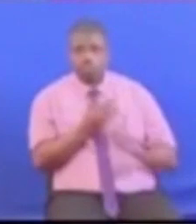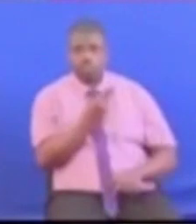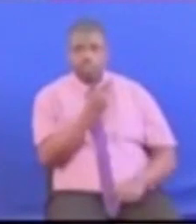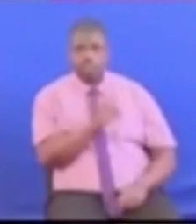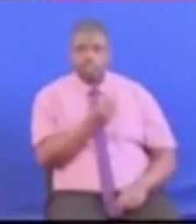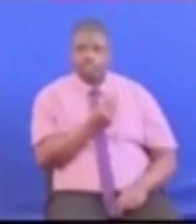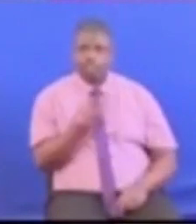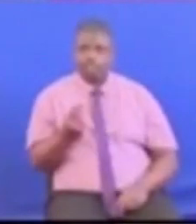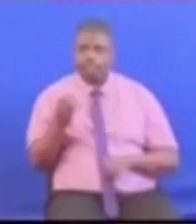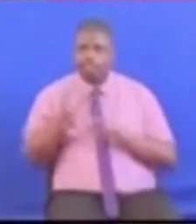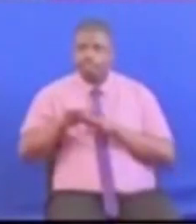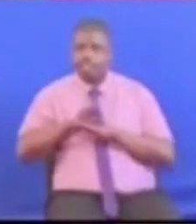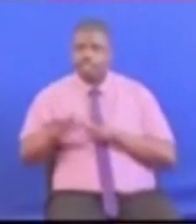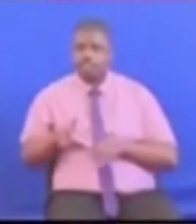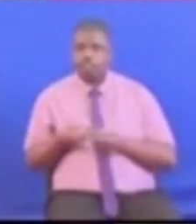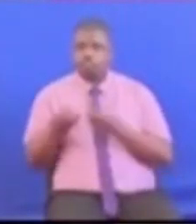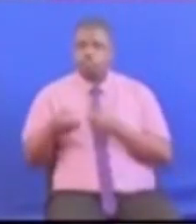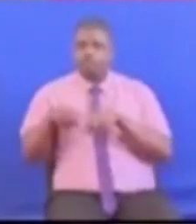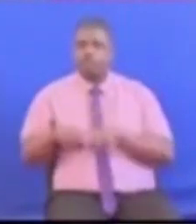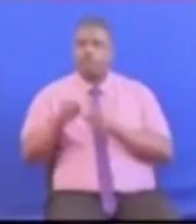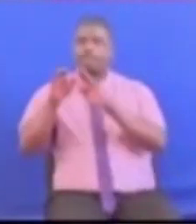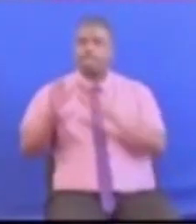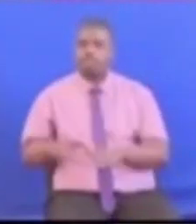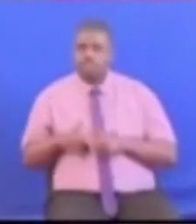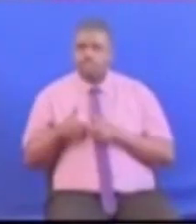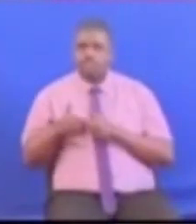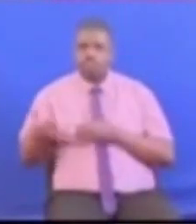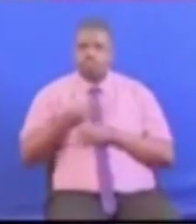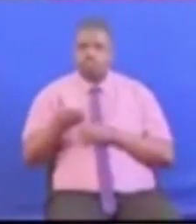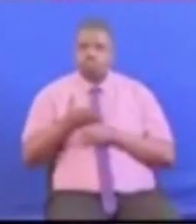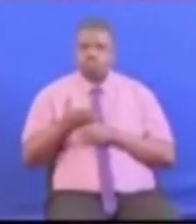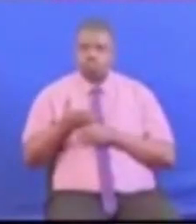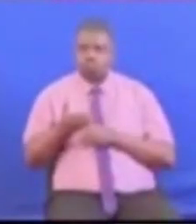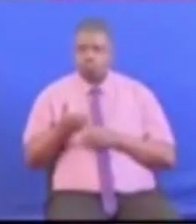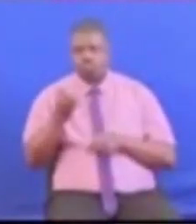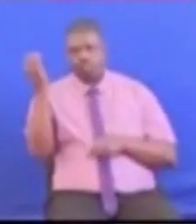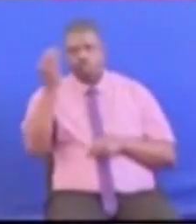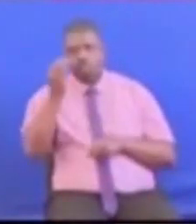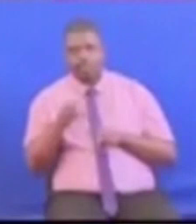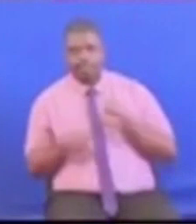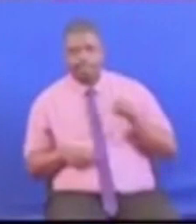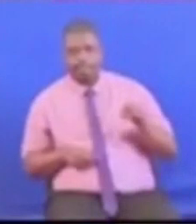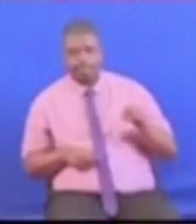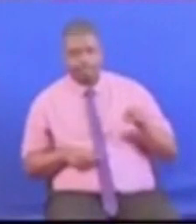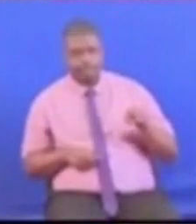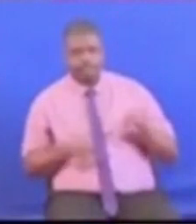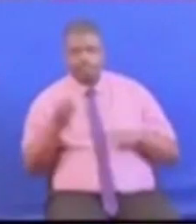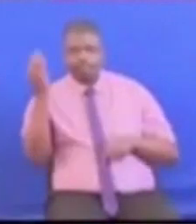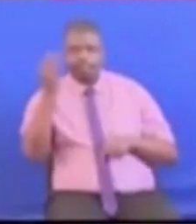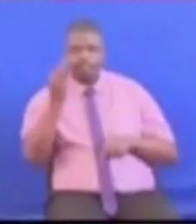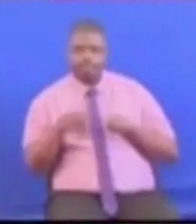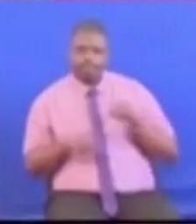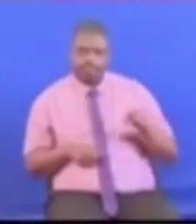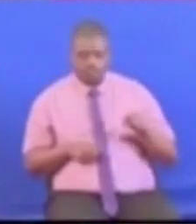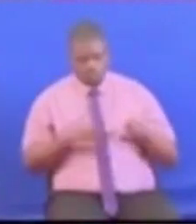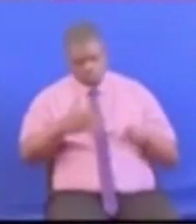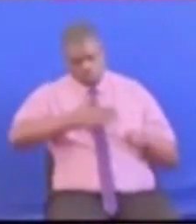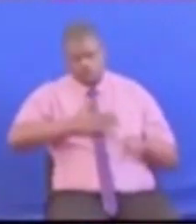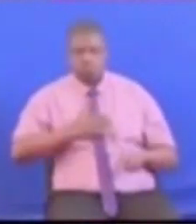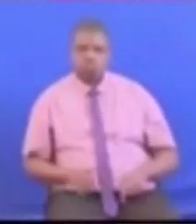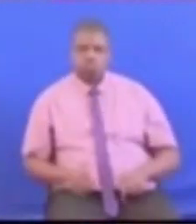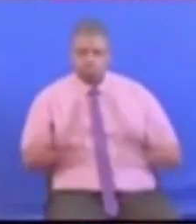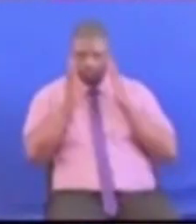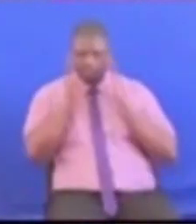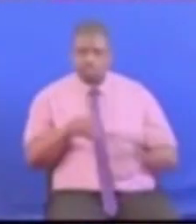9 Juni 2022 nilitoa maelezo hapa bungeni kuhusu mawasilisho yaliyowasilishwa kwangu na